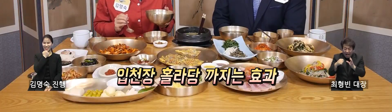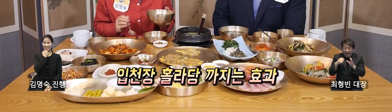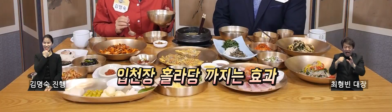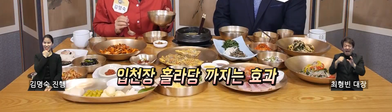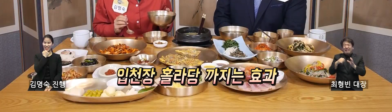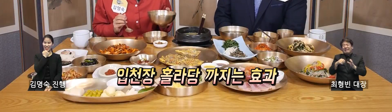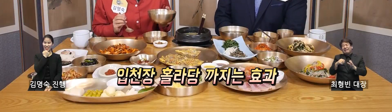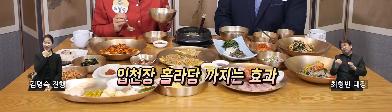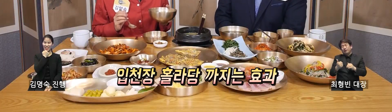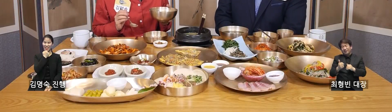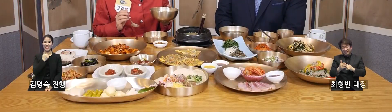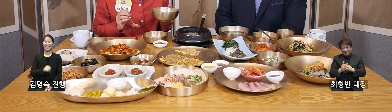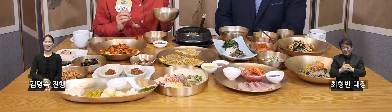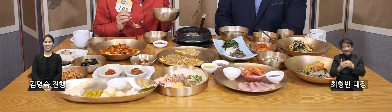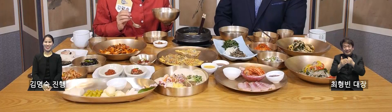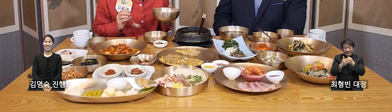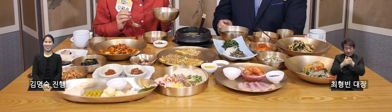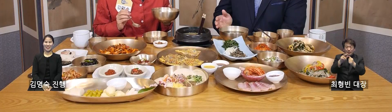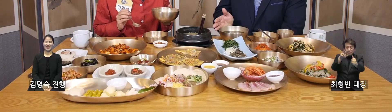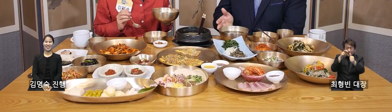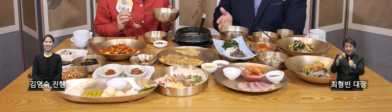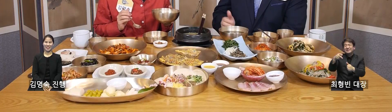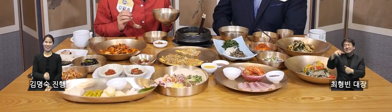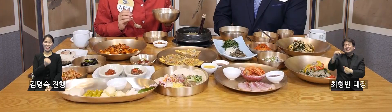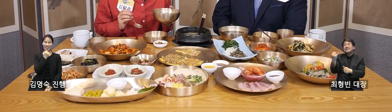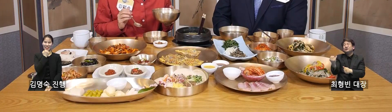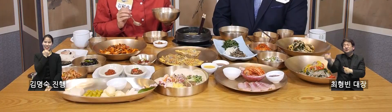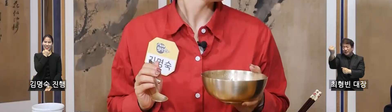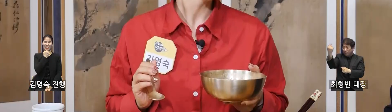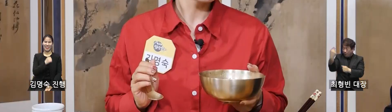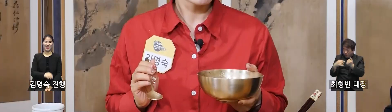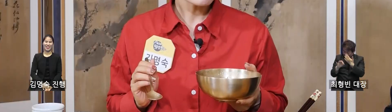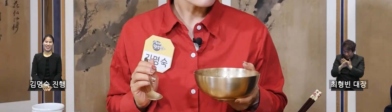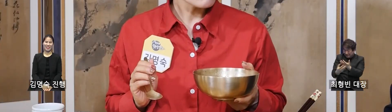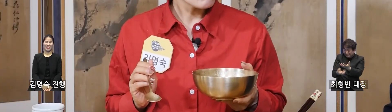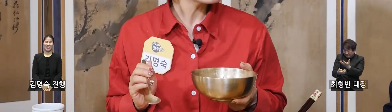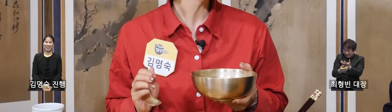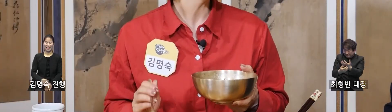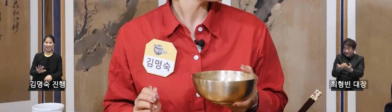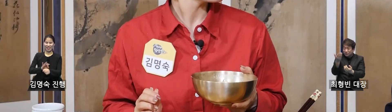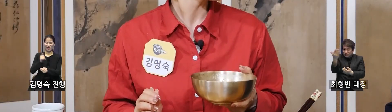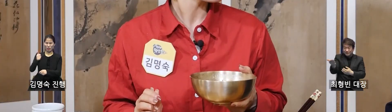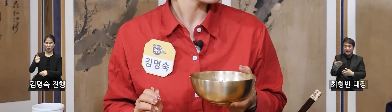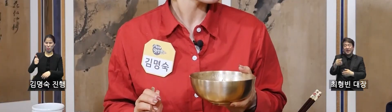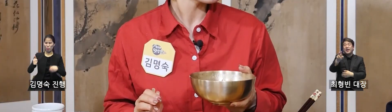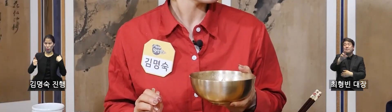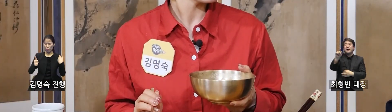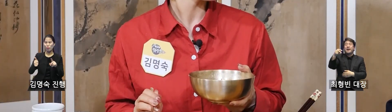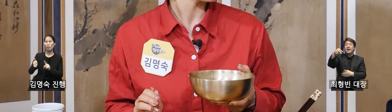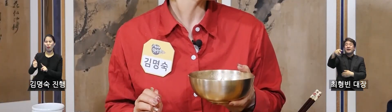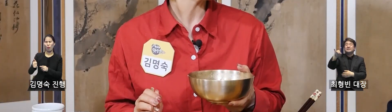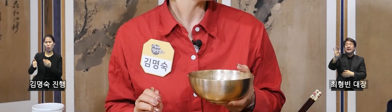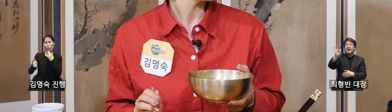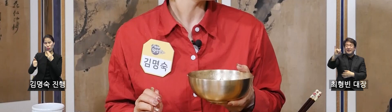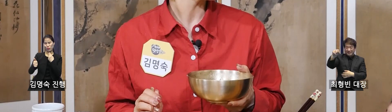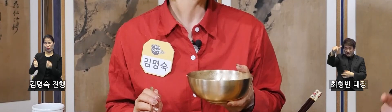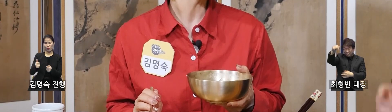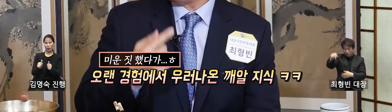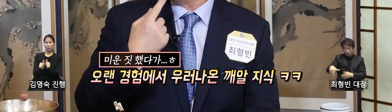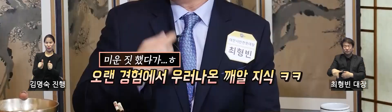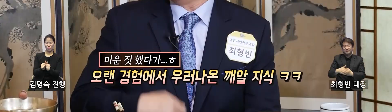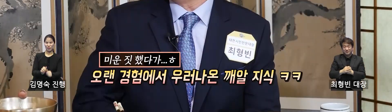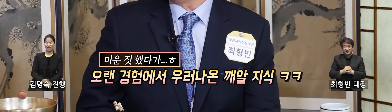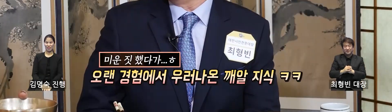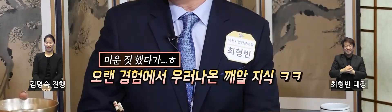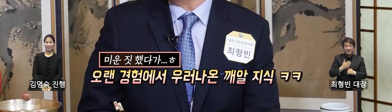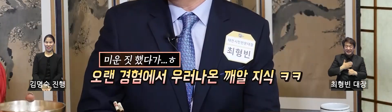겠어요 그래서 미움이 운신의 웜을 끓여주는 거기 바르지 겠어요 너무 개정은 모를 수 있는게 없으세요 남자 불만 제가 한